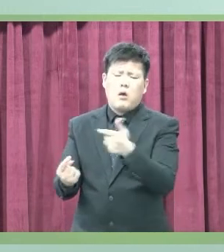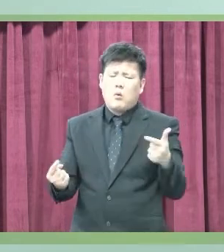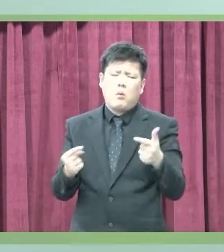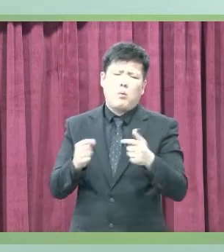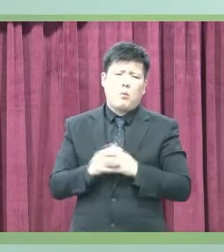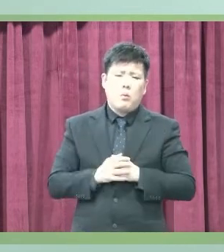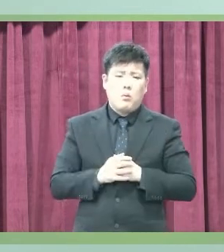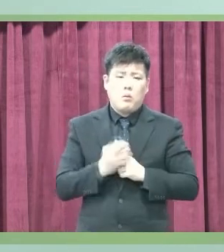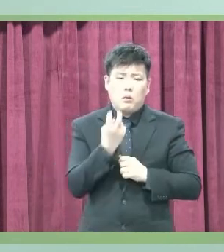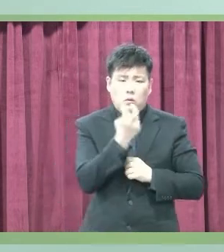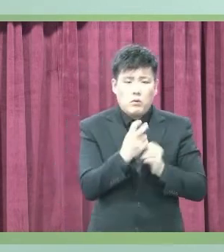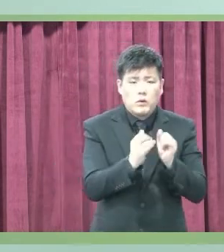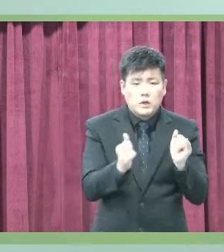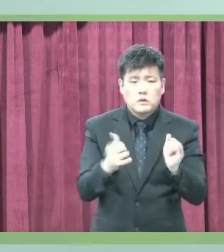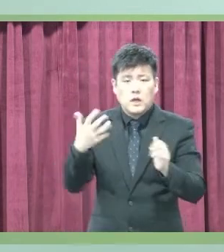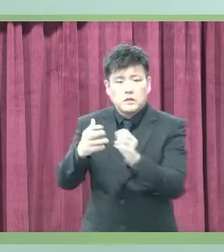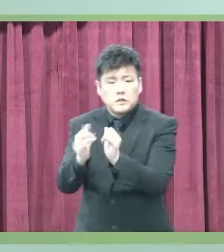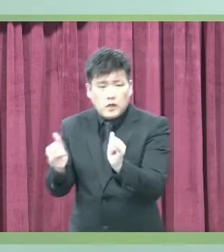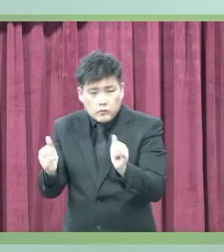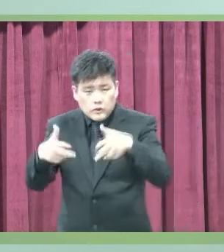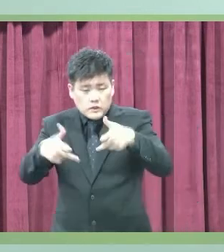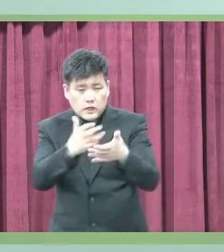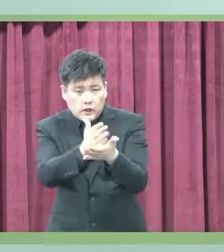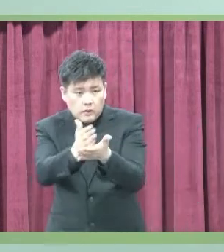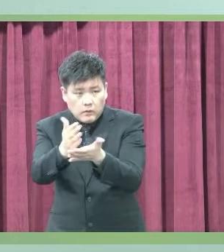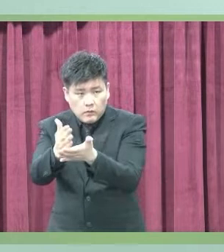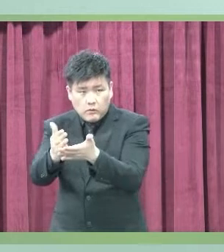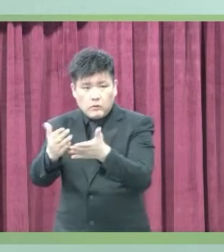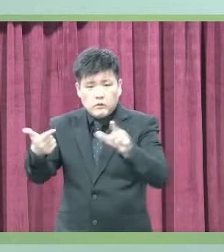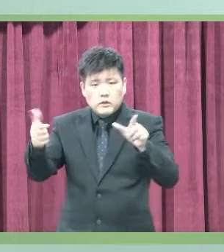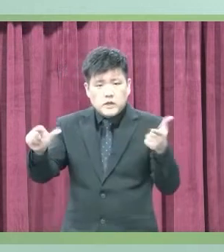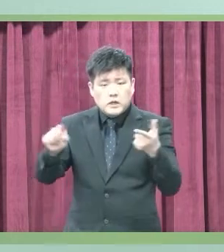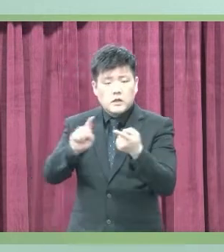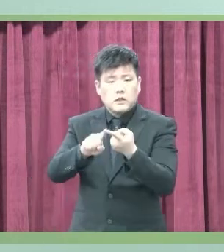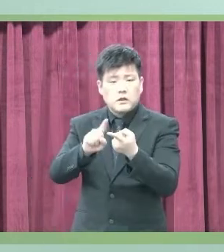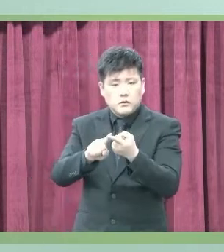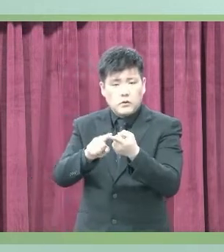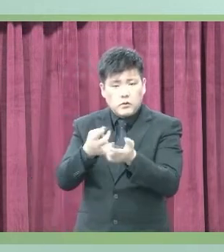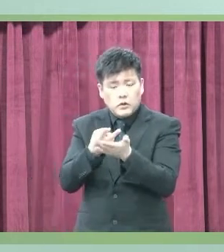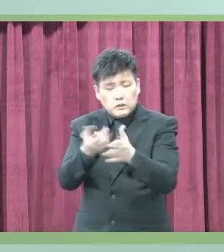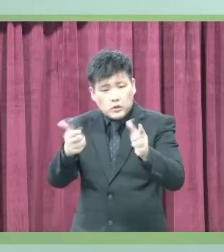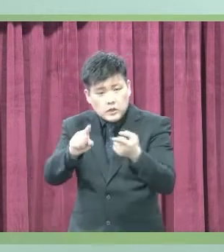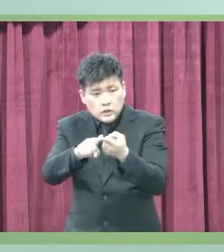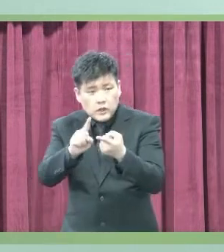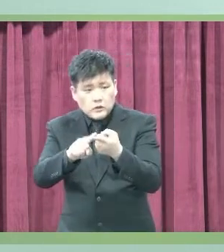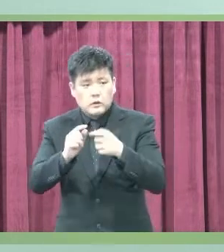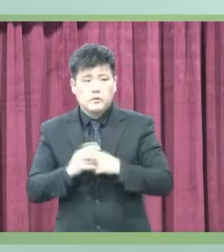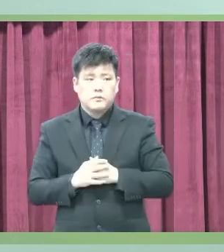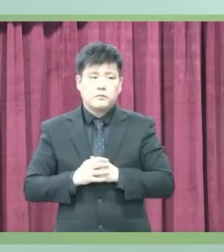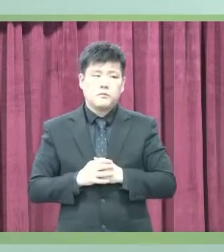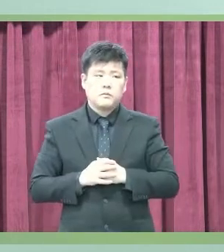검진 수검자 및 미수검자의 장애 유형별 입내원 일수 차이를 살펴보겠습니다. 막대 그래프는 검진